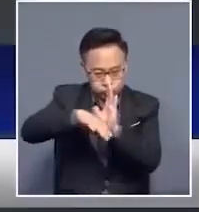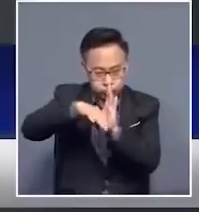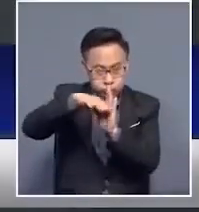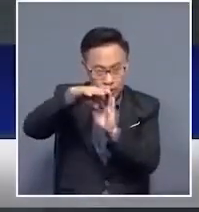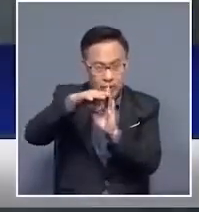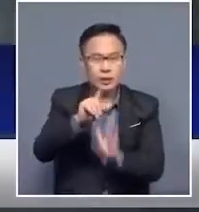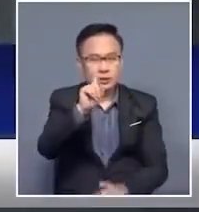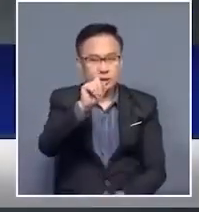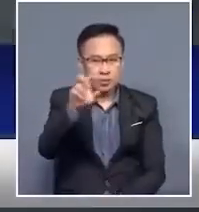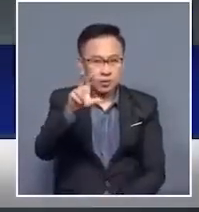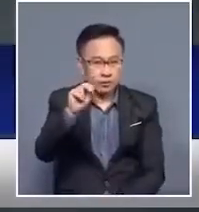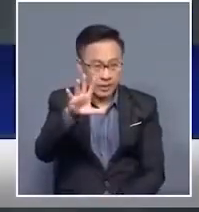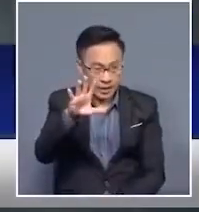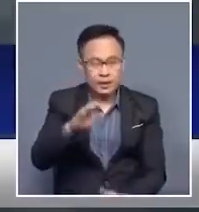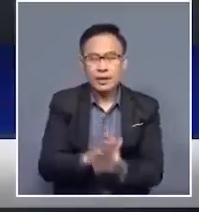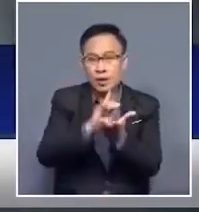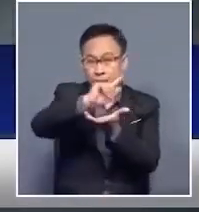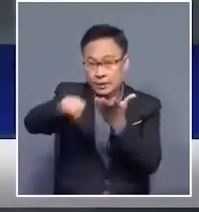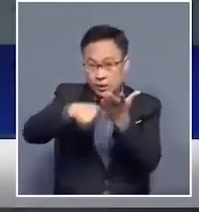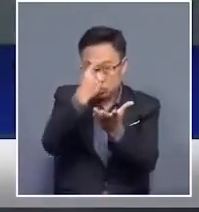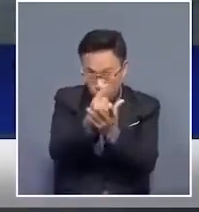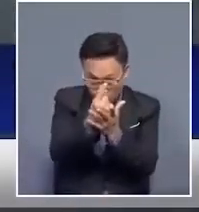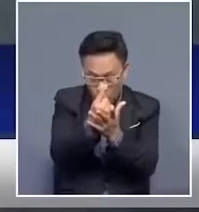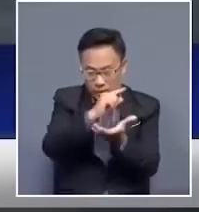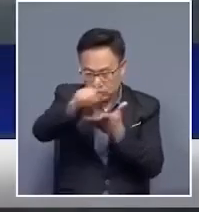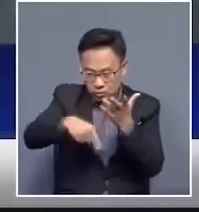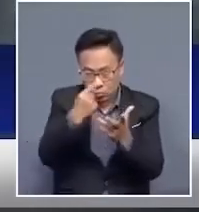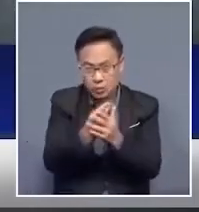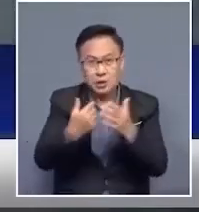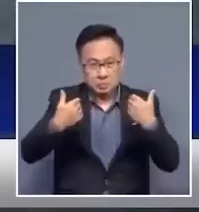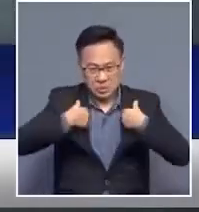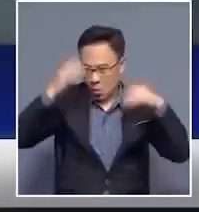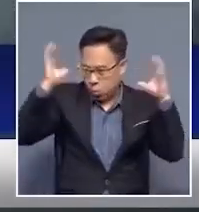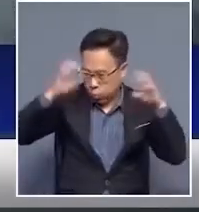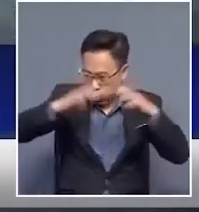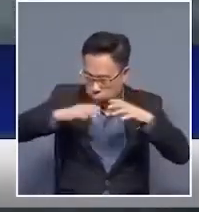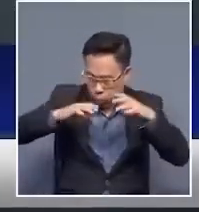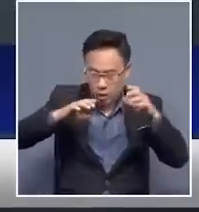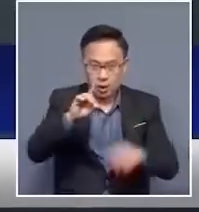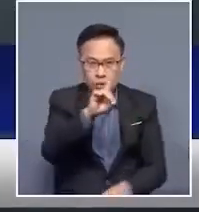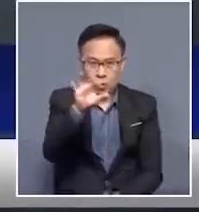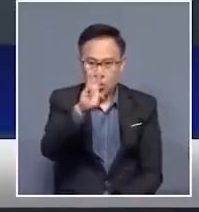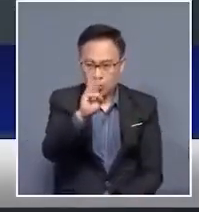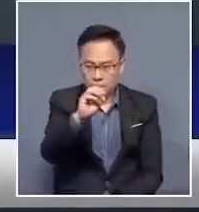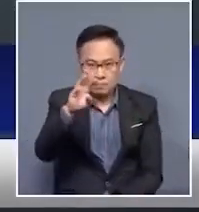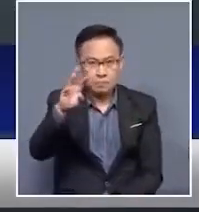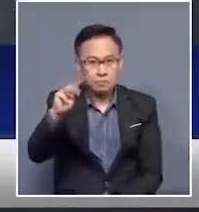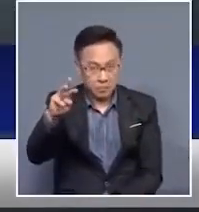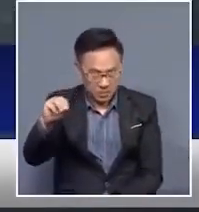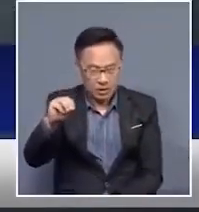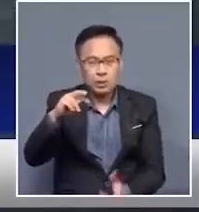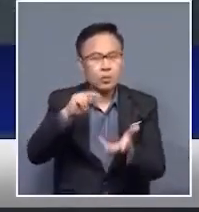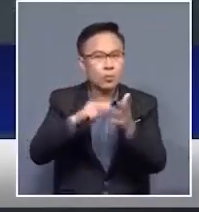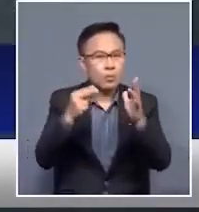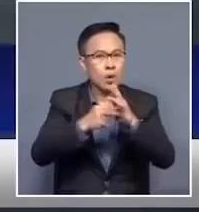งเนี่ยวัดได้ประมาณ160มิลลิเมตรต่อชั่วโมงก็ถือว่าเป็นปริมาณฝนเนี่ยค่อนข้างจะมากนะครับจึงให้